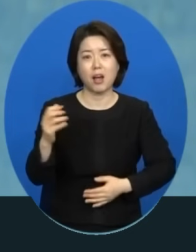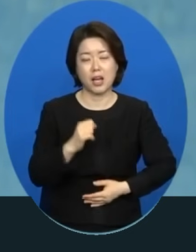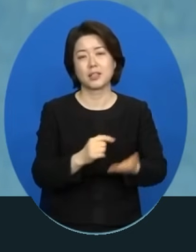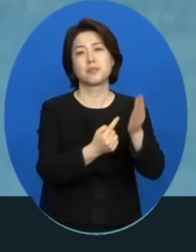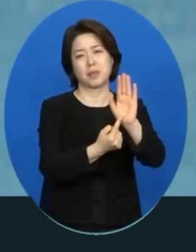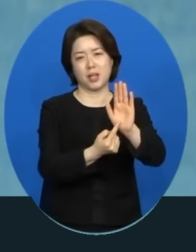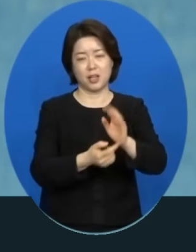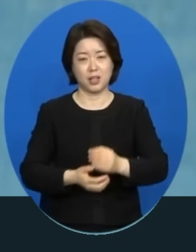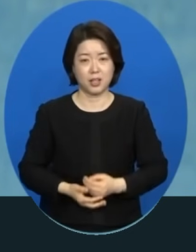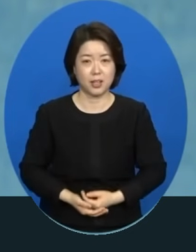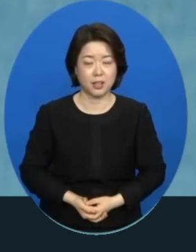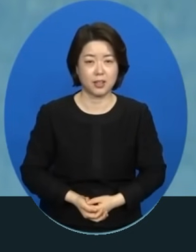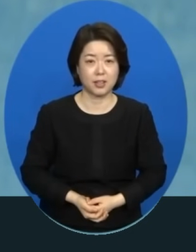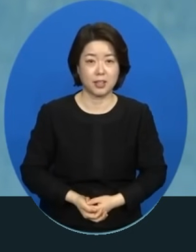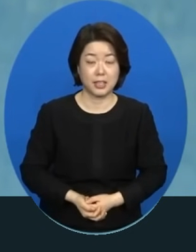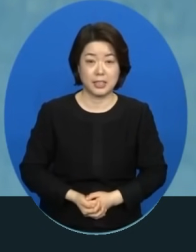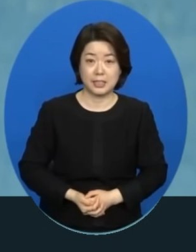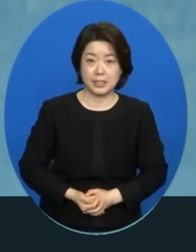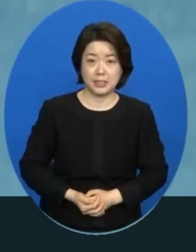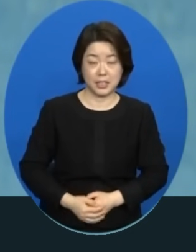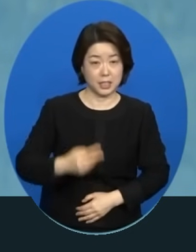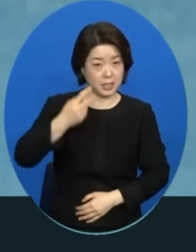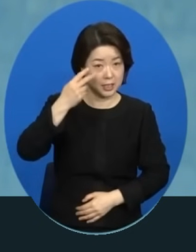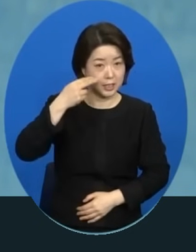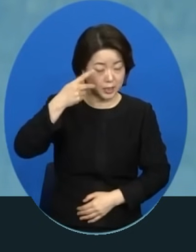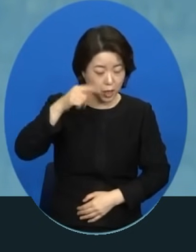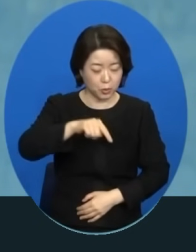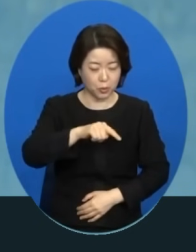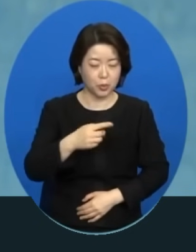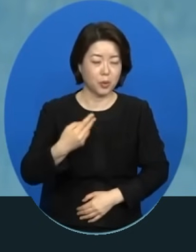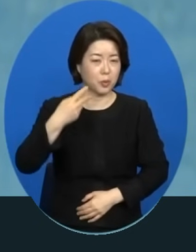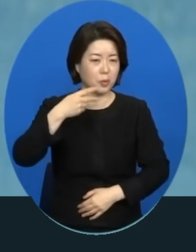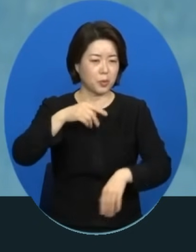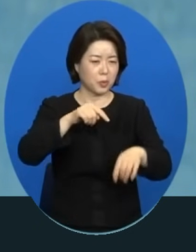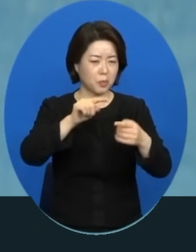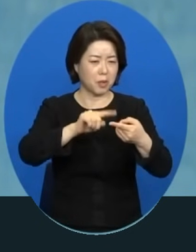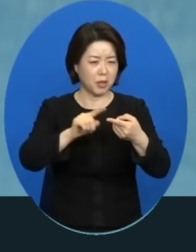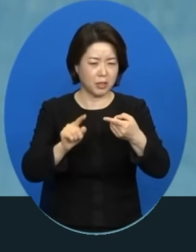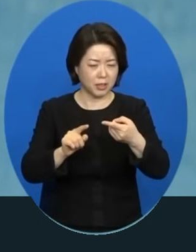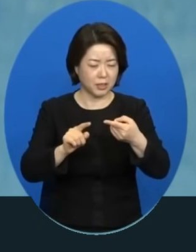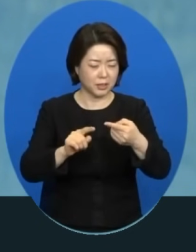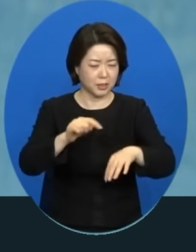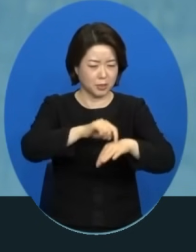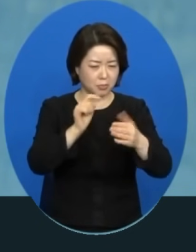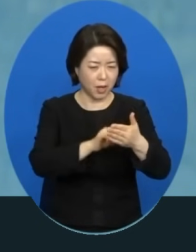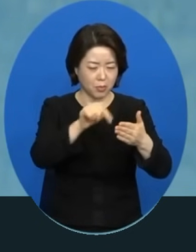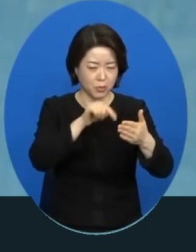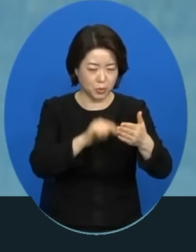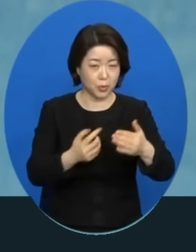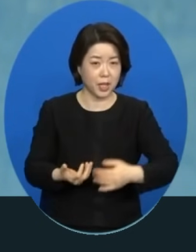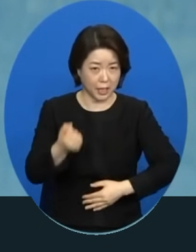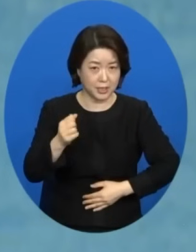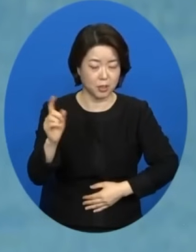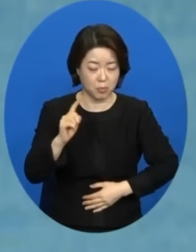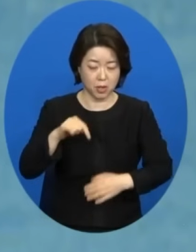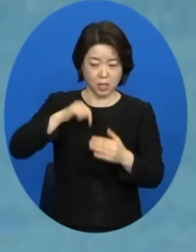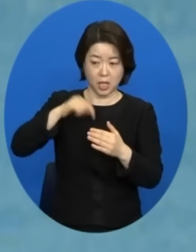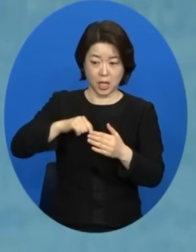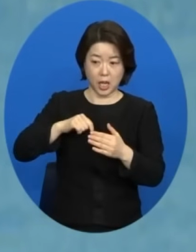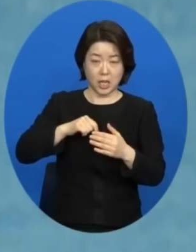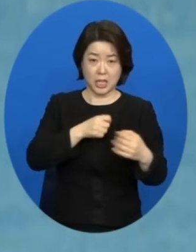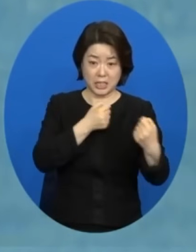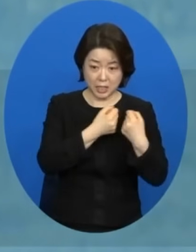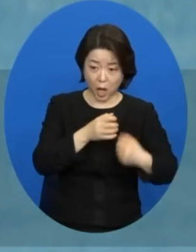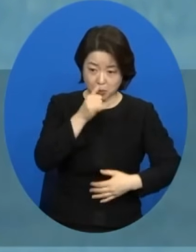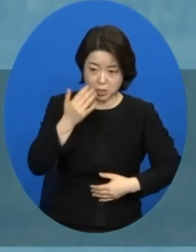하는 것이죠. 사도 바울이 싸웠던 싸움, 내면의 영적 싸움, 동시에 내 안에 평강이 있다고 고백을 하잖아요. 로마서